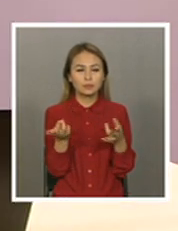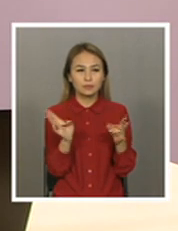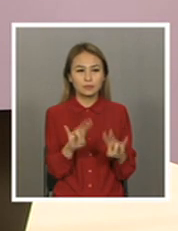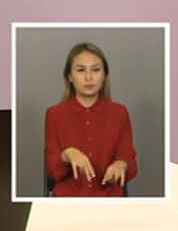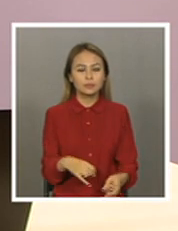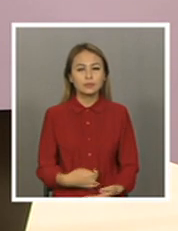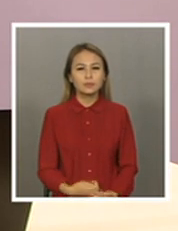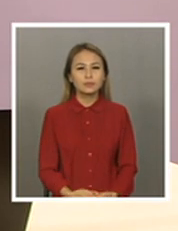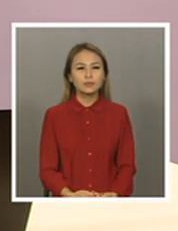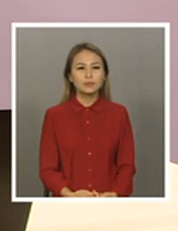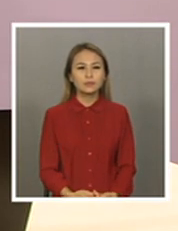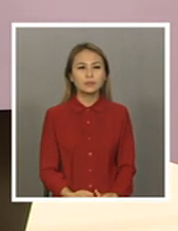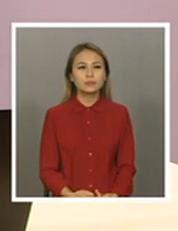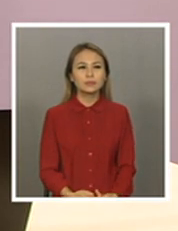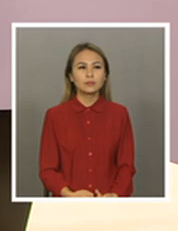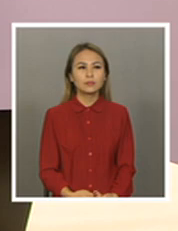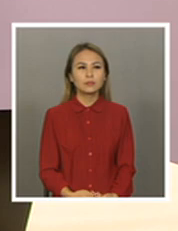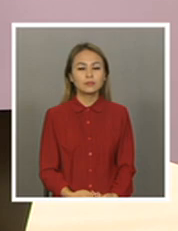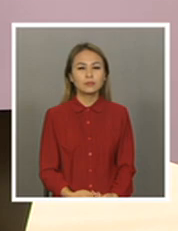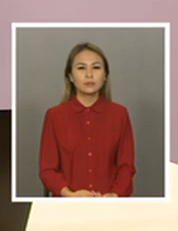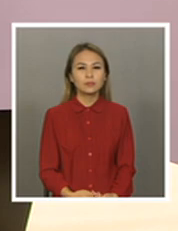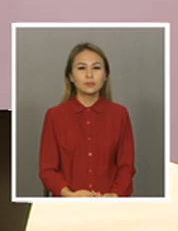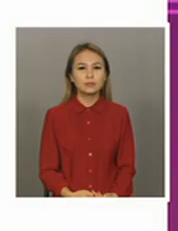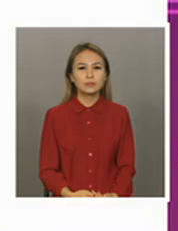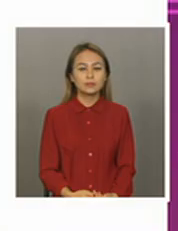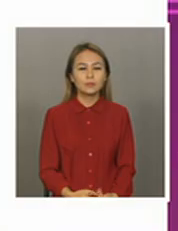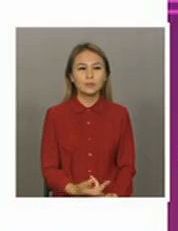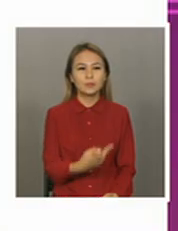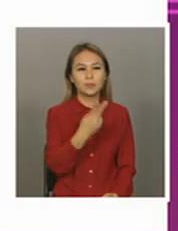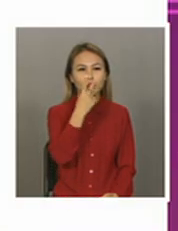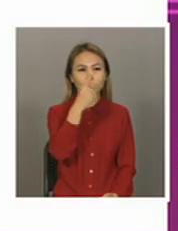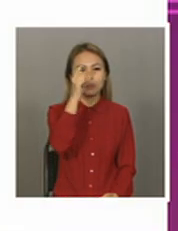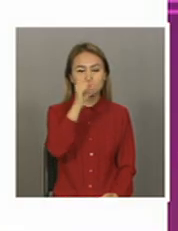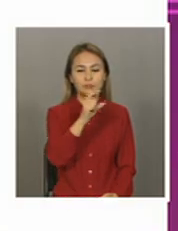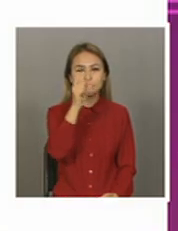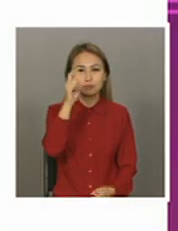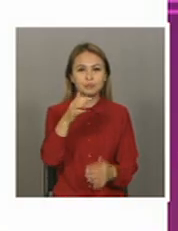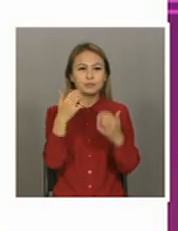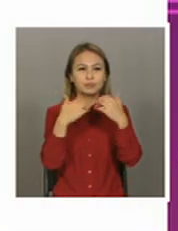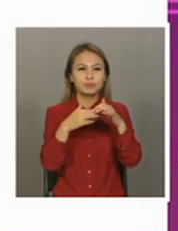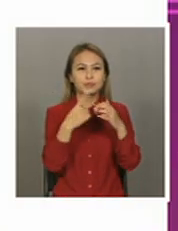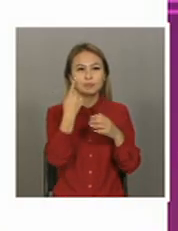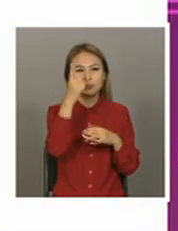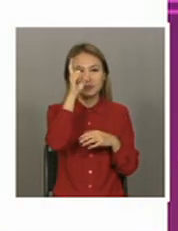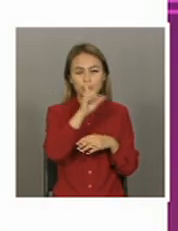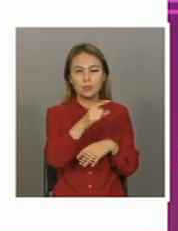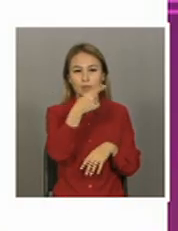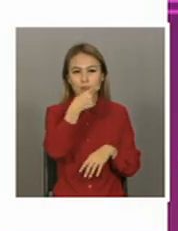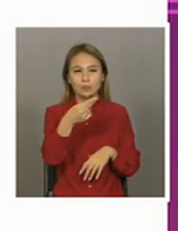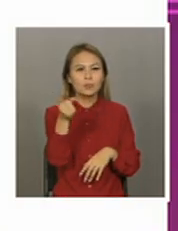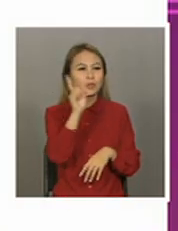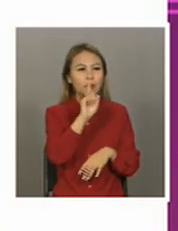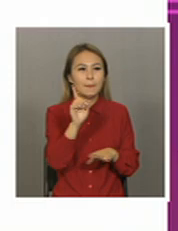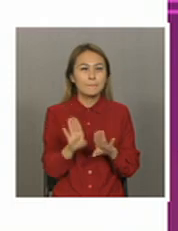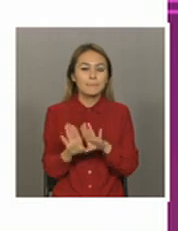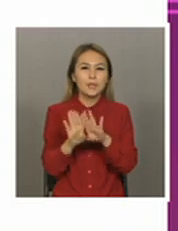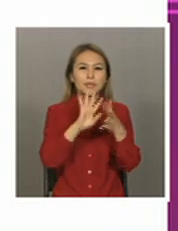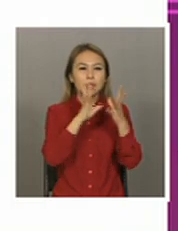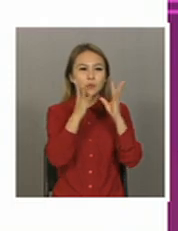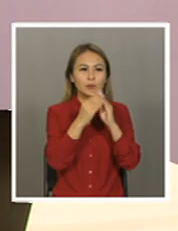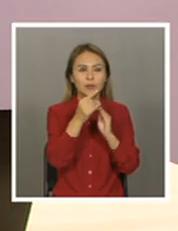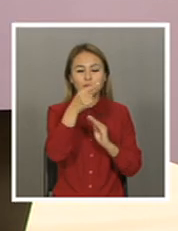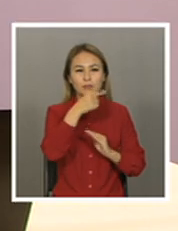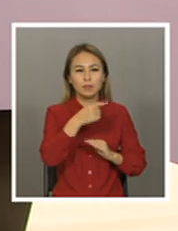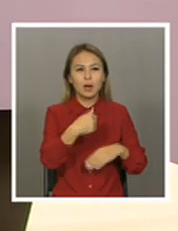екен. Балалар, 2 таңбалы саннан 1 таңбалы санды азайту үшін бірліктен бірлікті азайту